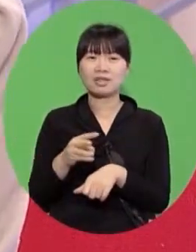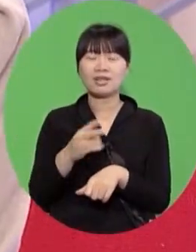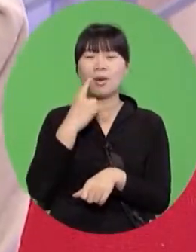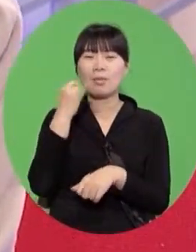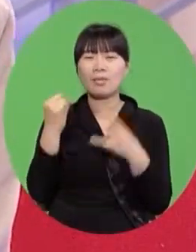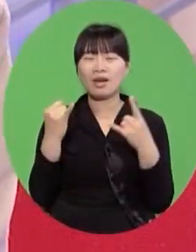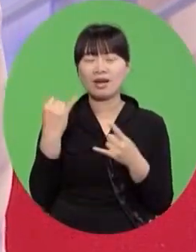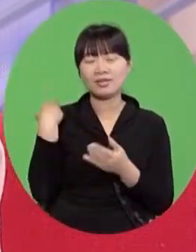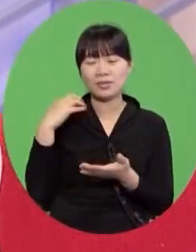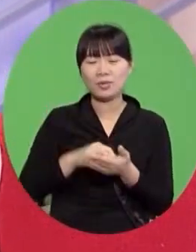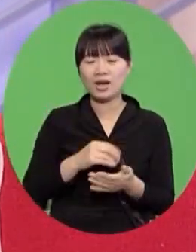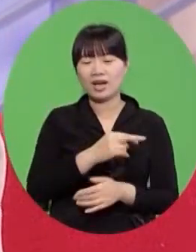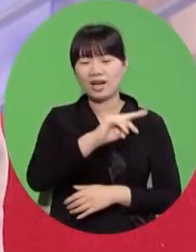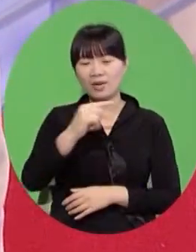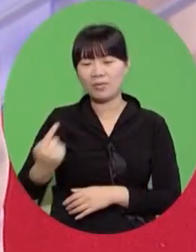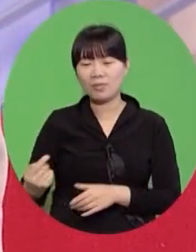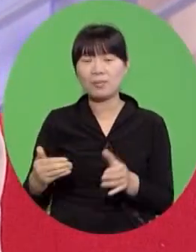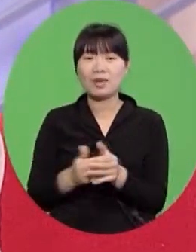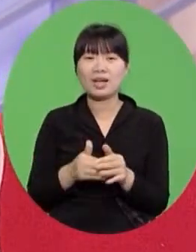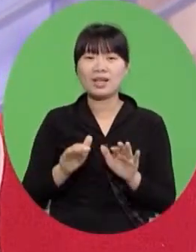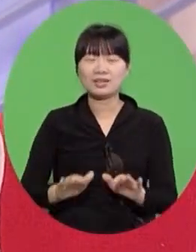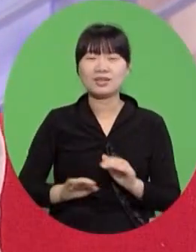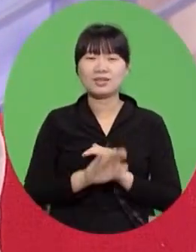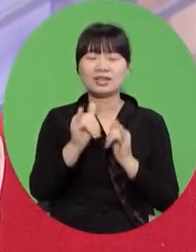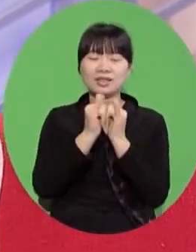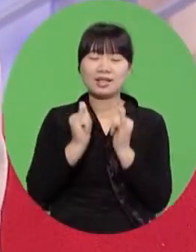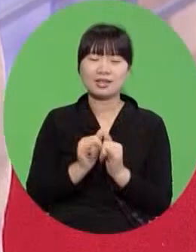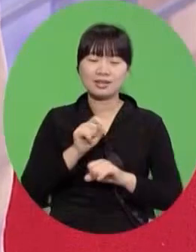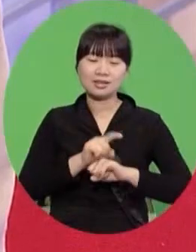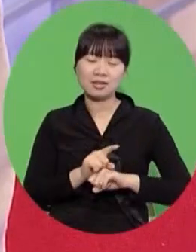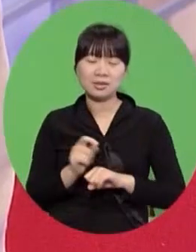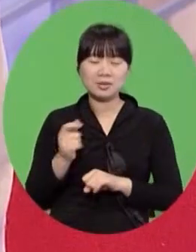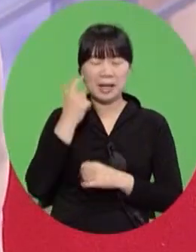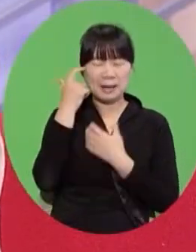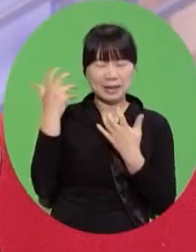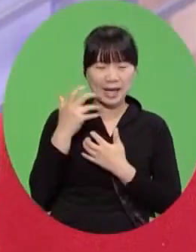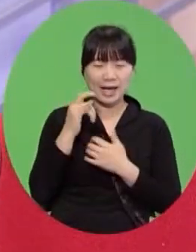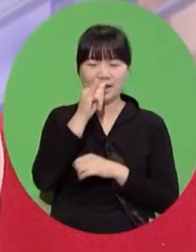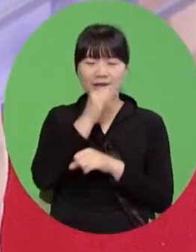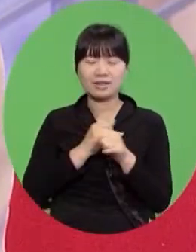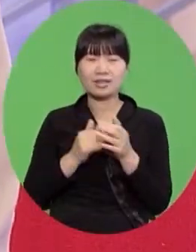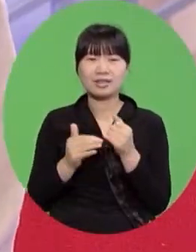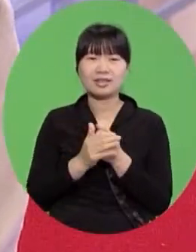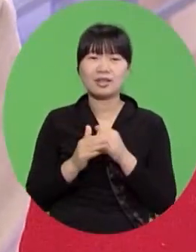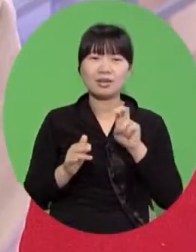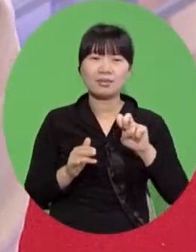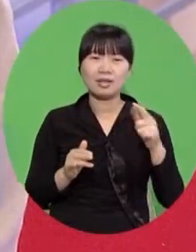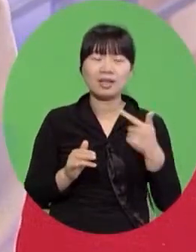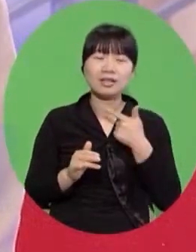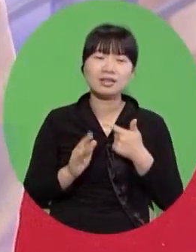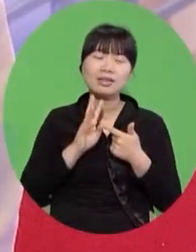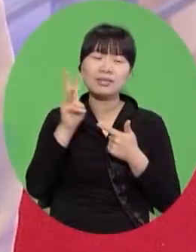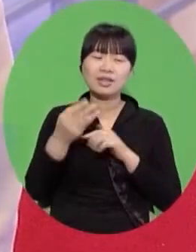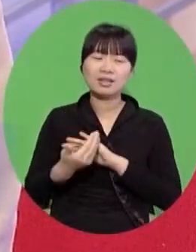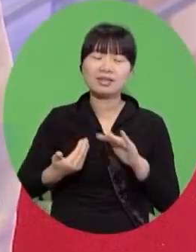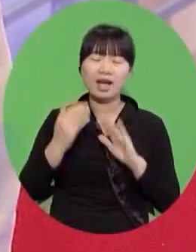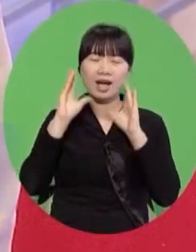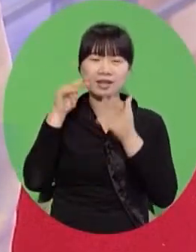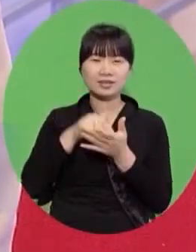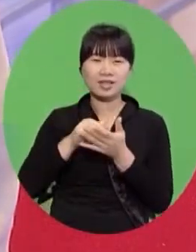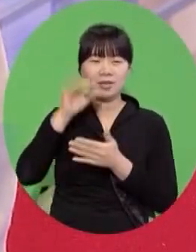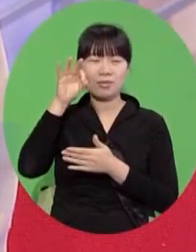사실은 엄마한테 오게 돼 있어요. 그런데 이제 우리는 사회성에 약간 강박관념이 좀 있기 때문에 만 3세 이전의 아이들 같은